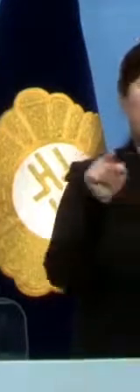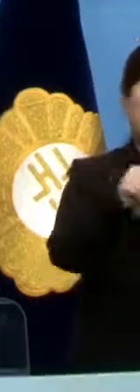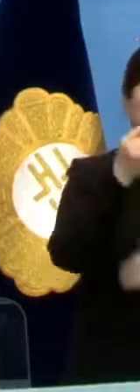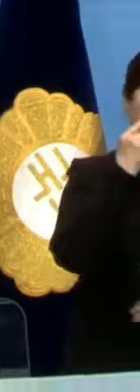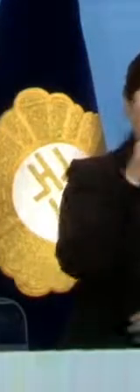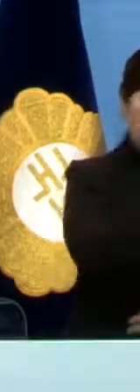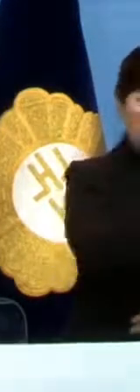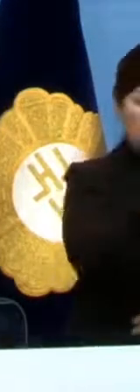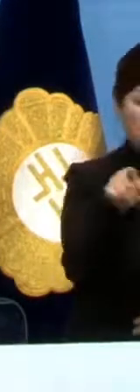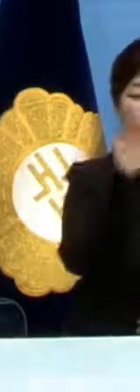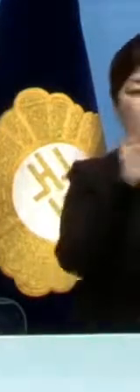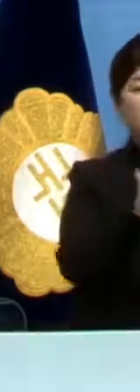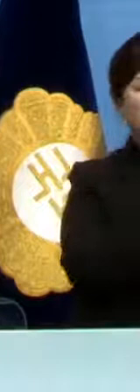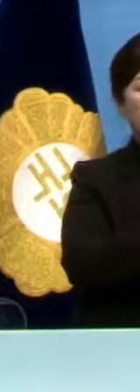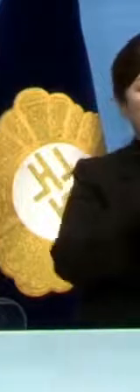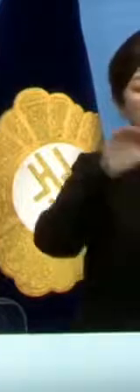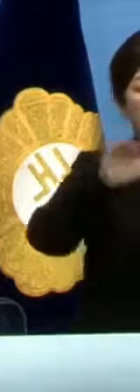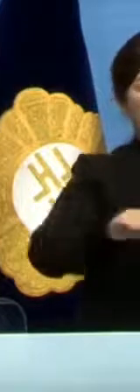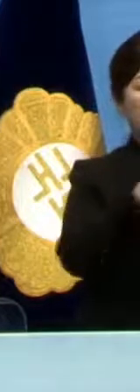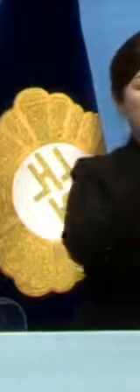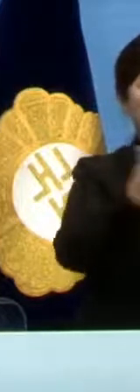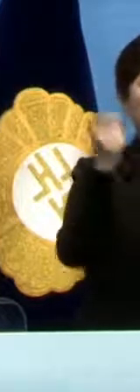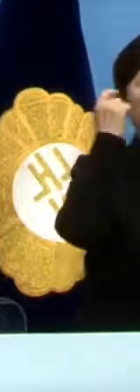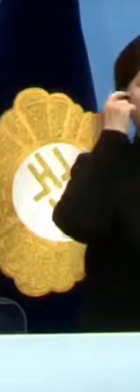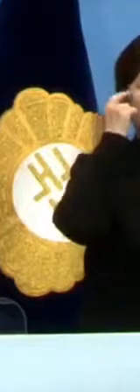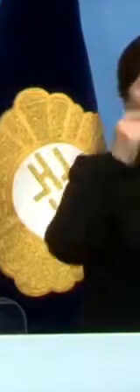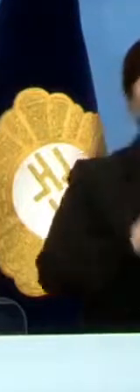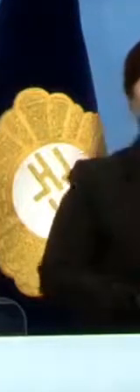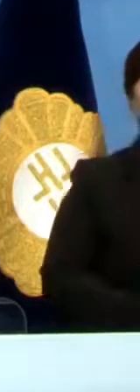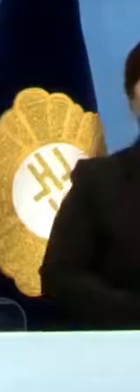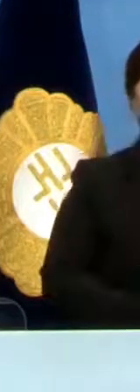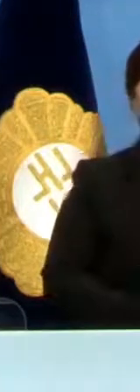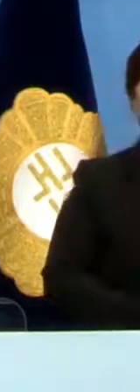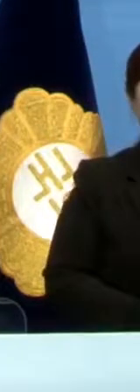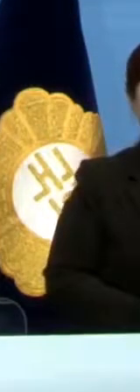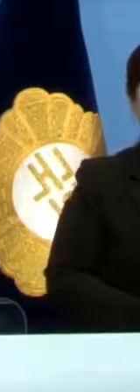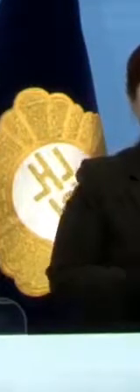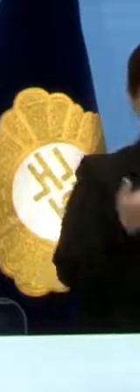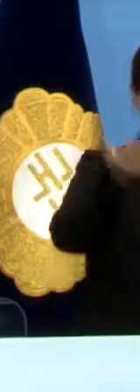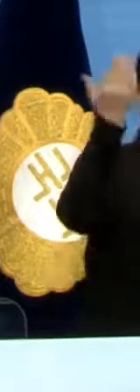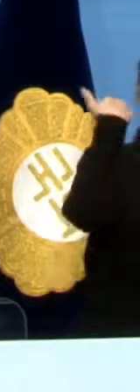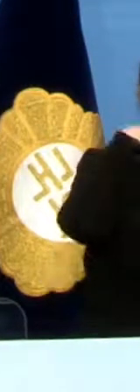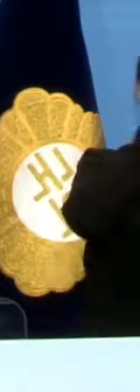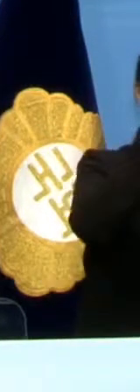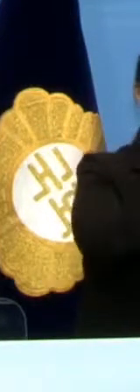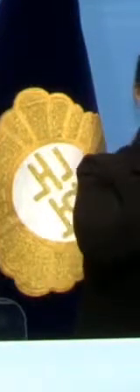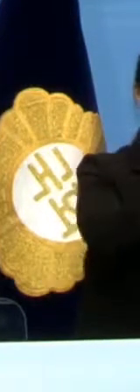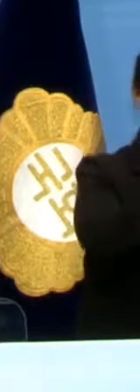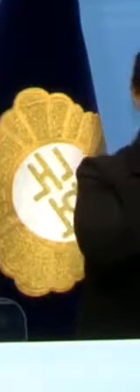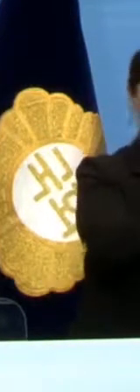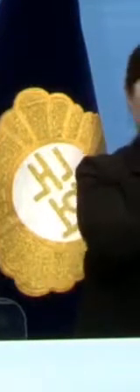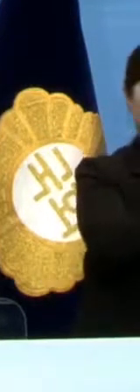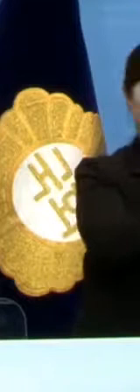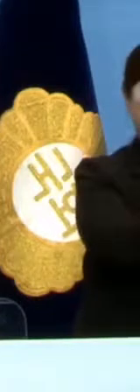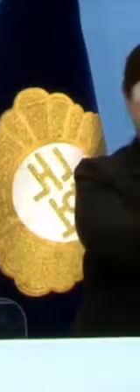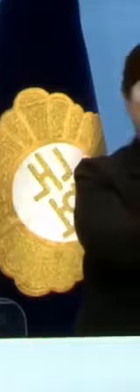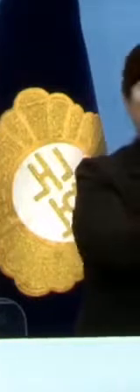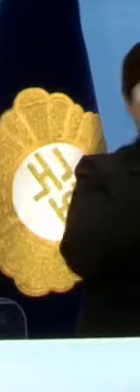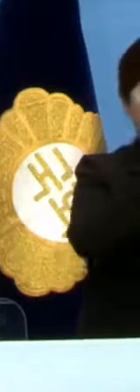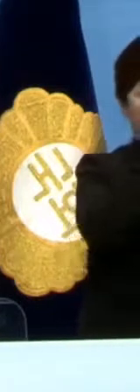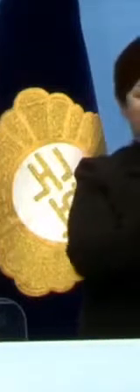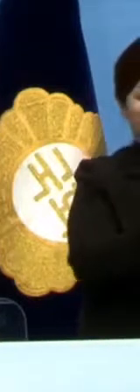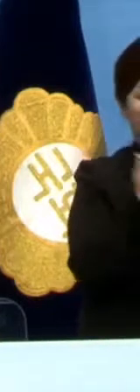부산의 모습은 상당한 차이가 있다는 생각을 하고 있습니다. 그 당시만 해도 저희 부산은 부두를 중심으로